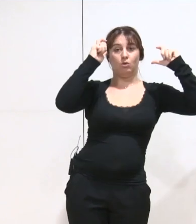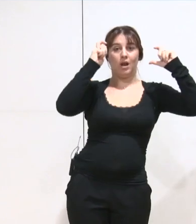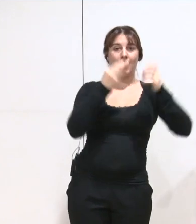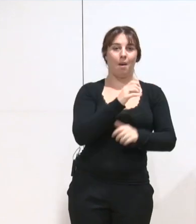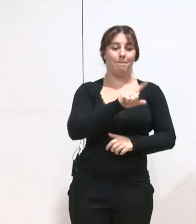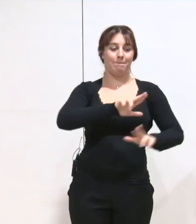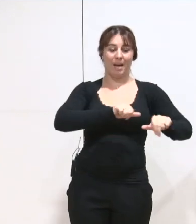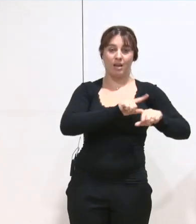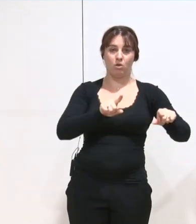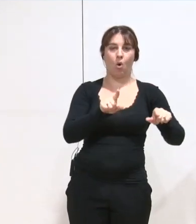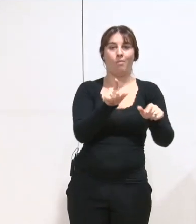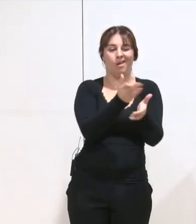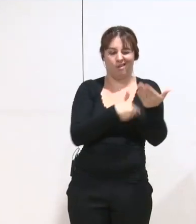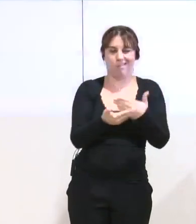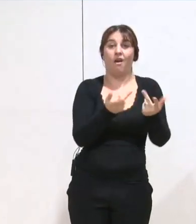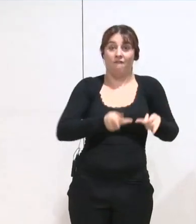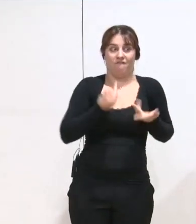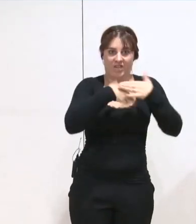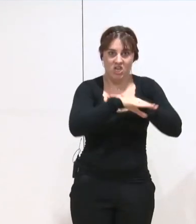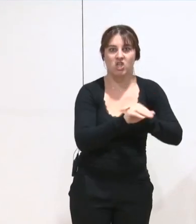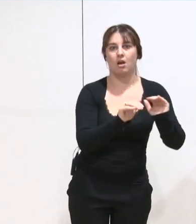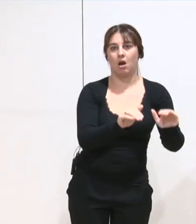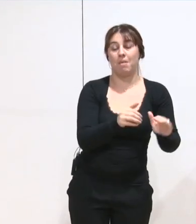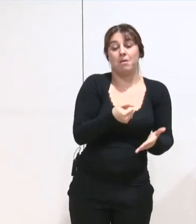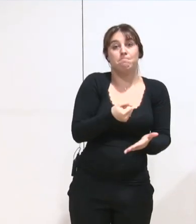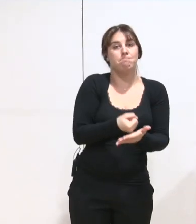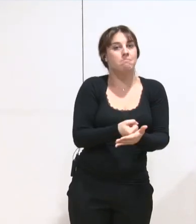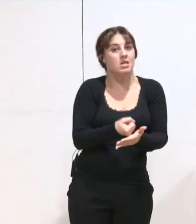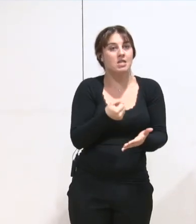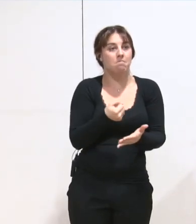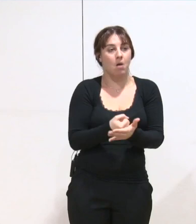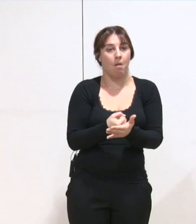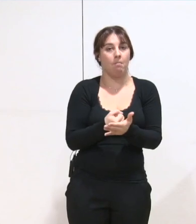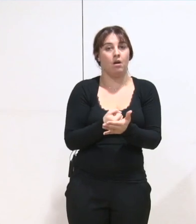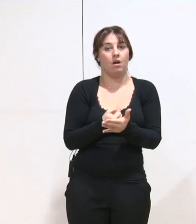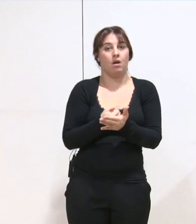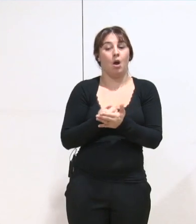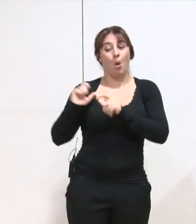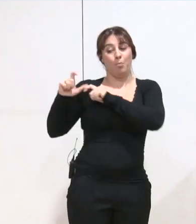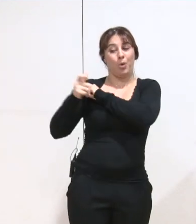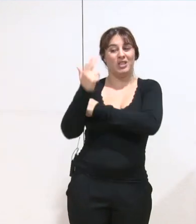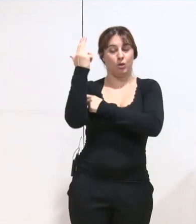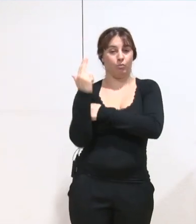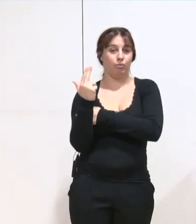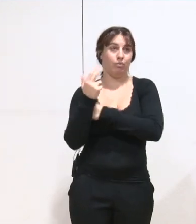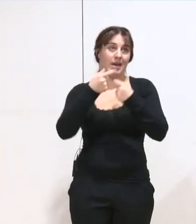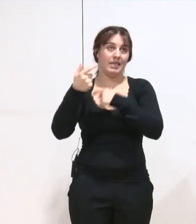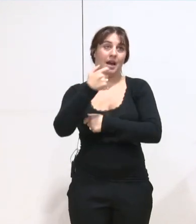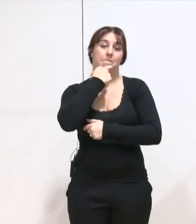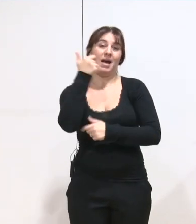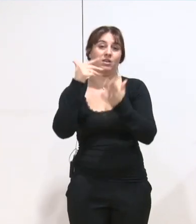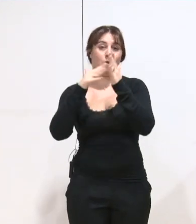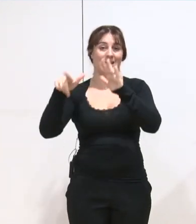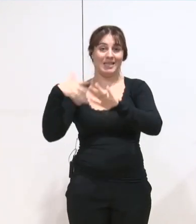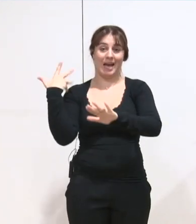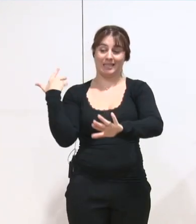bail, mais qui vivent dans le logement depuis au moins le début du process, c'est-à-dire depuis mars 2015, et qui par